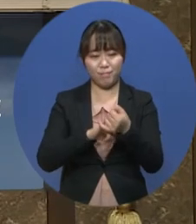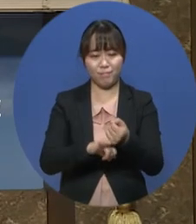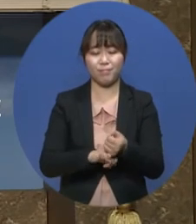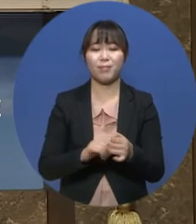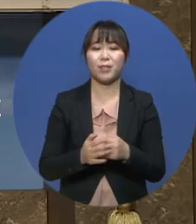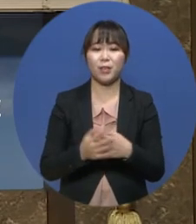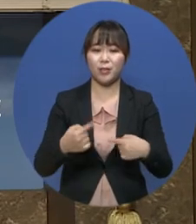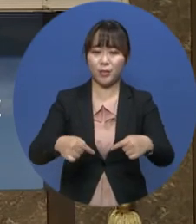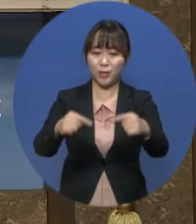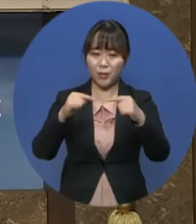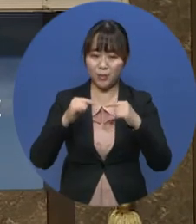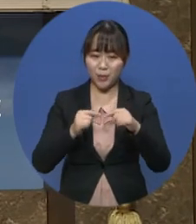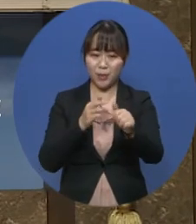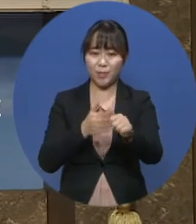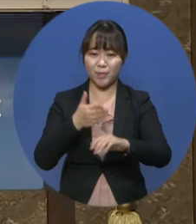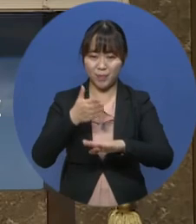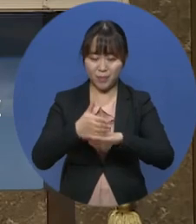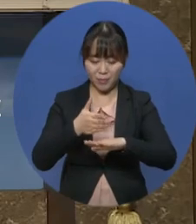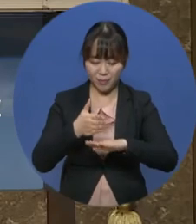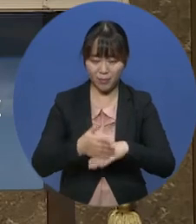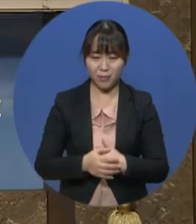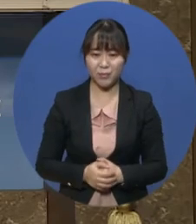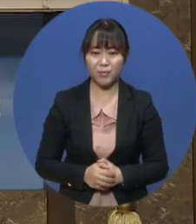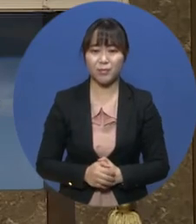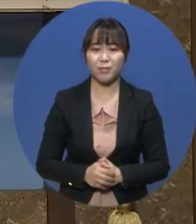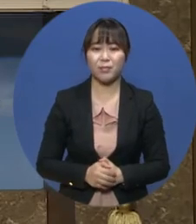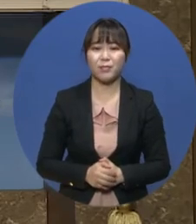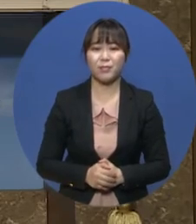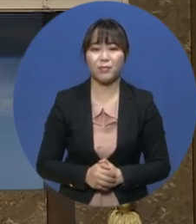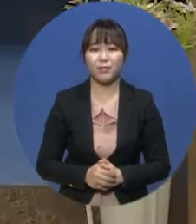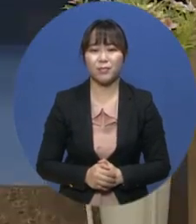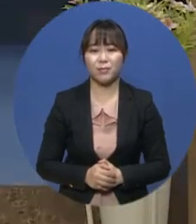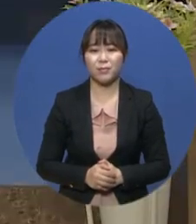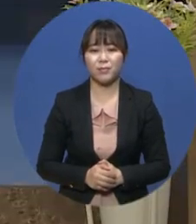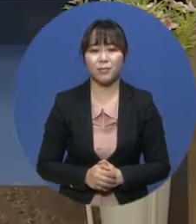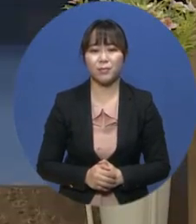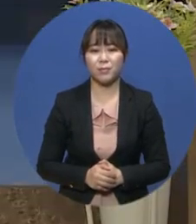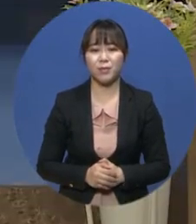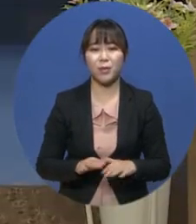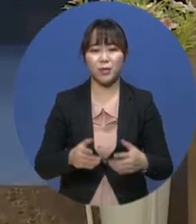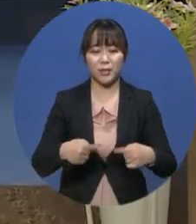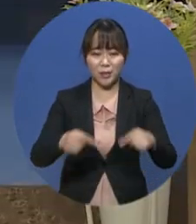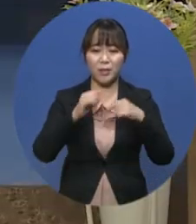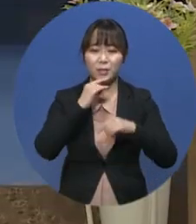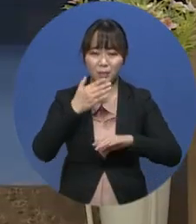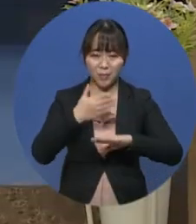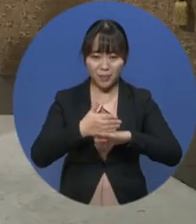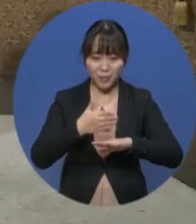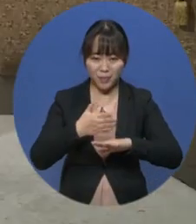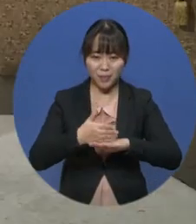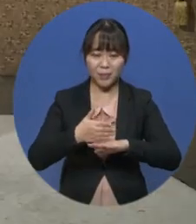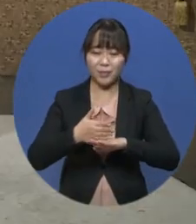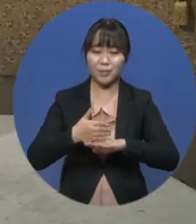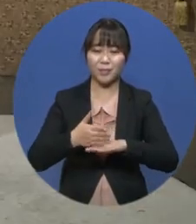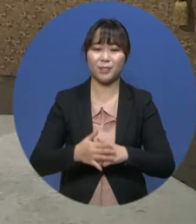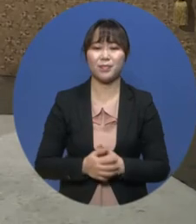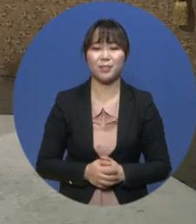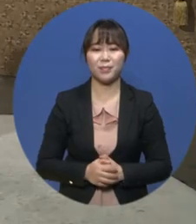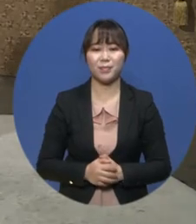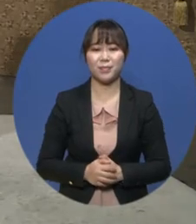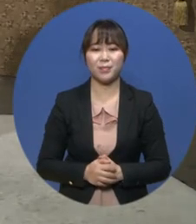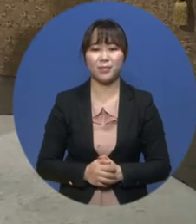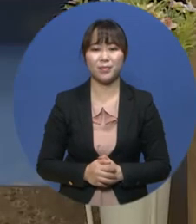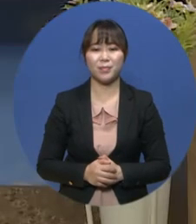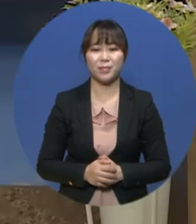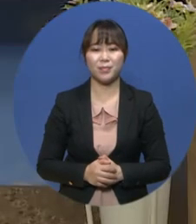동참해 주셨으면 합니다 감사합니다 4 오늘 나와 주셔서 대단히 형사 합니다 감사합니다